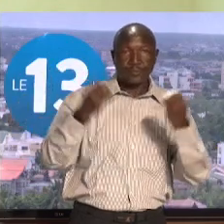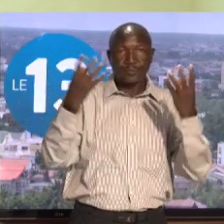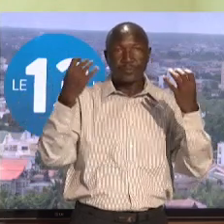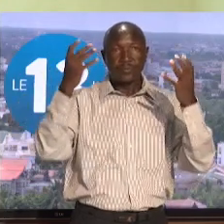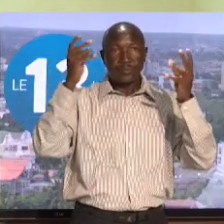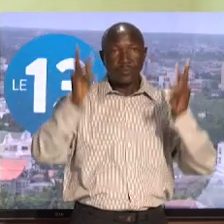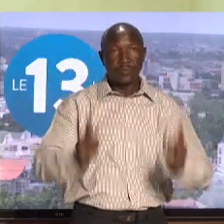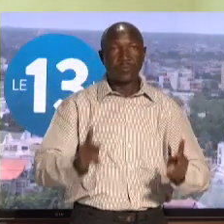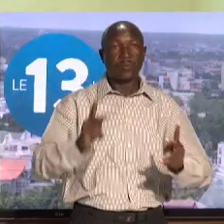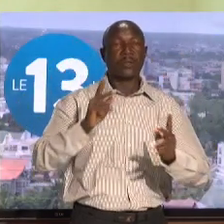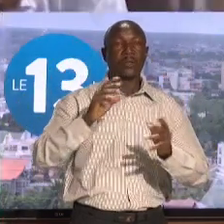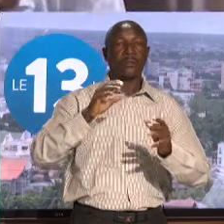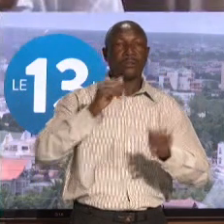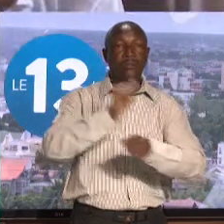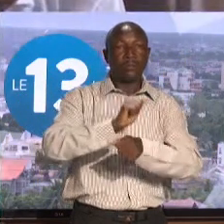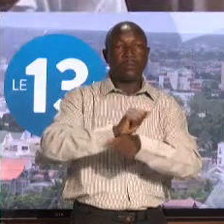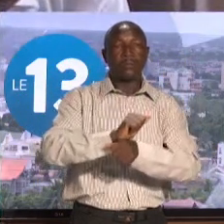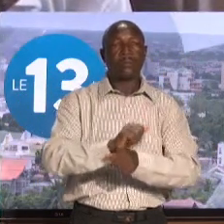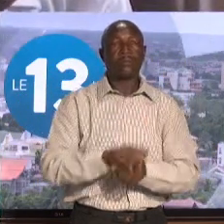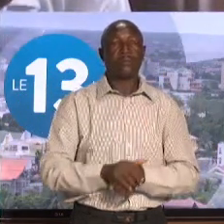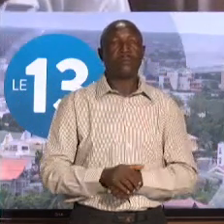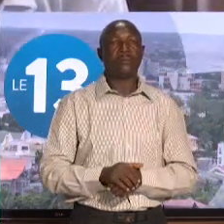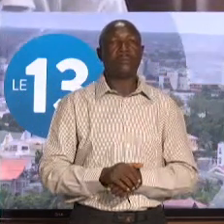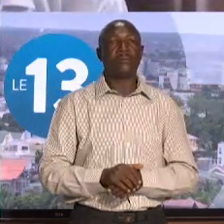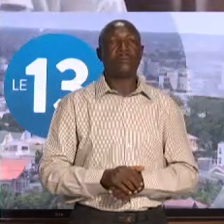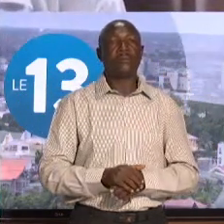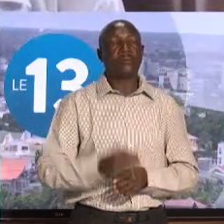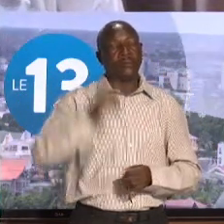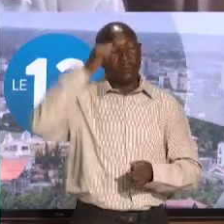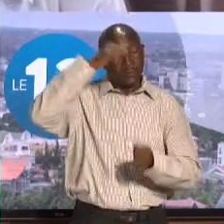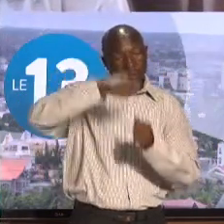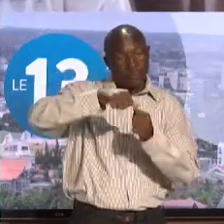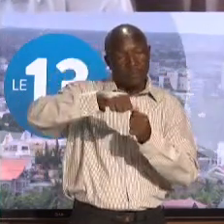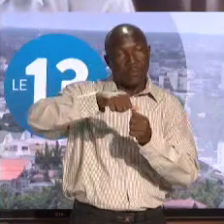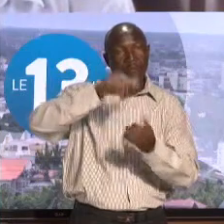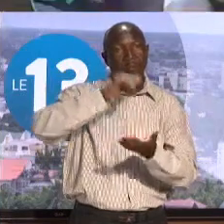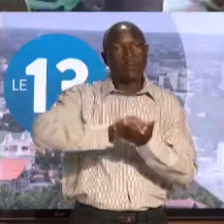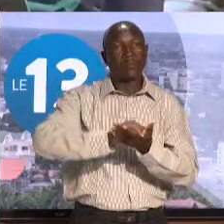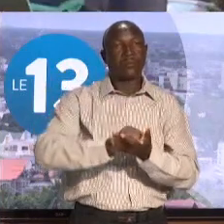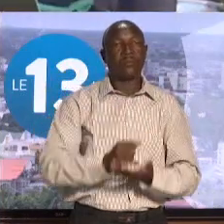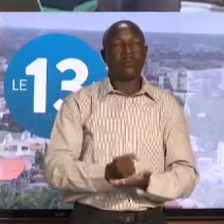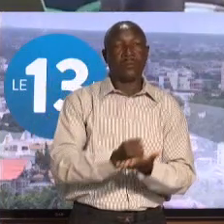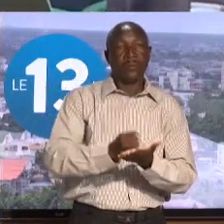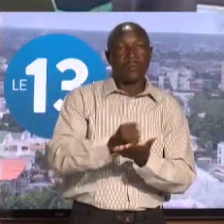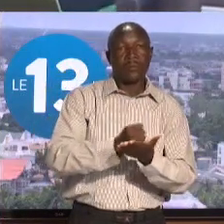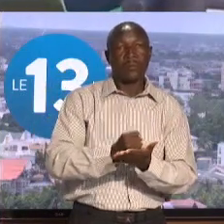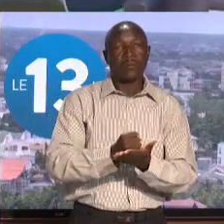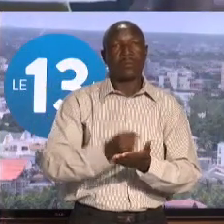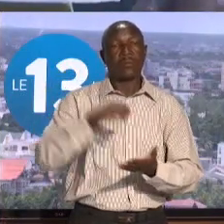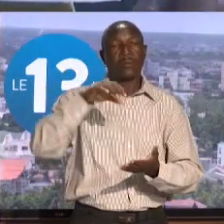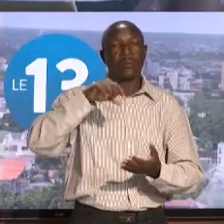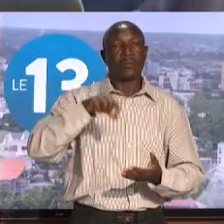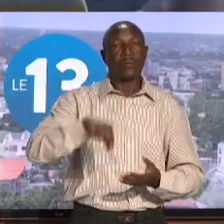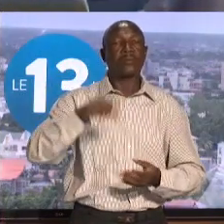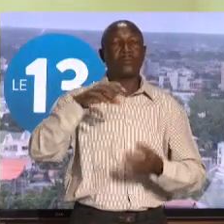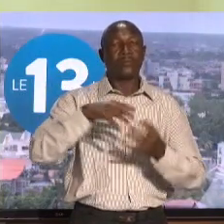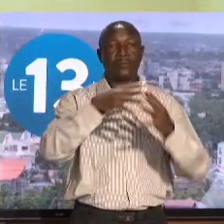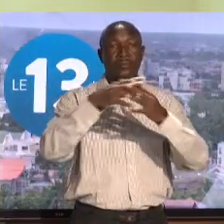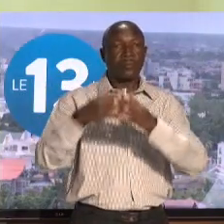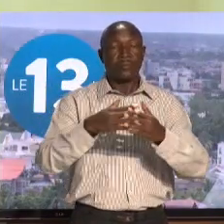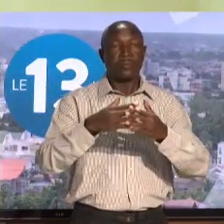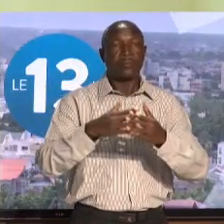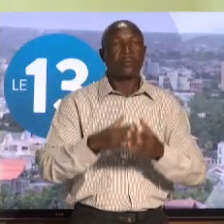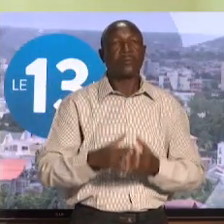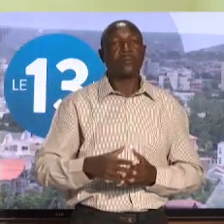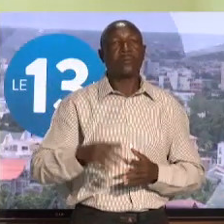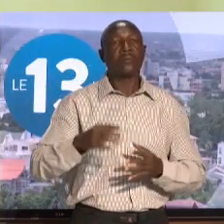de travailleurs ont été pendus à cette époque-là. C'est en souvenir de ce sacrifice suprême que ces travailleurs de Chicago ont mené que la